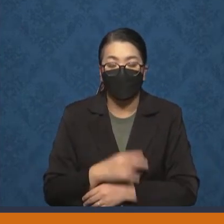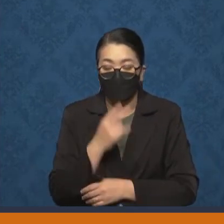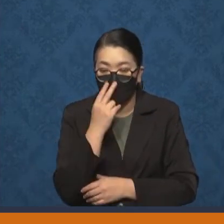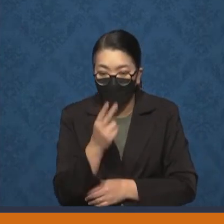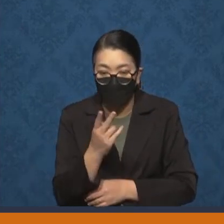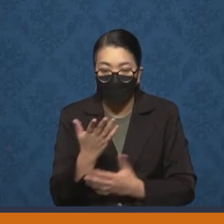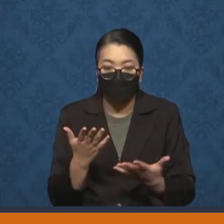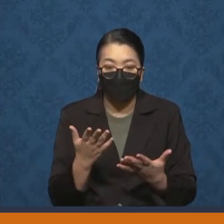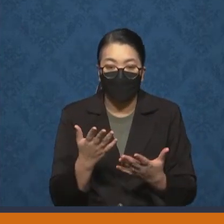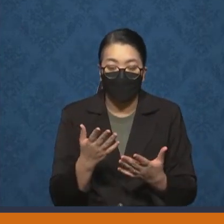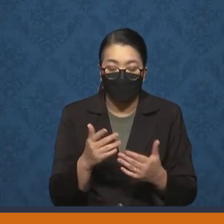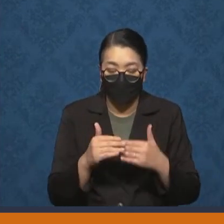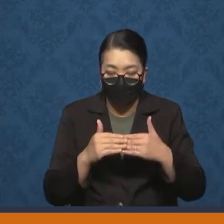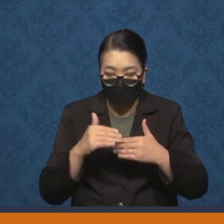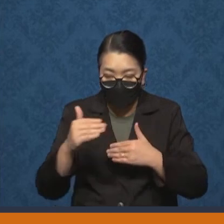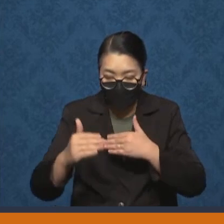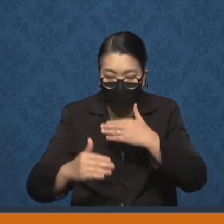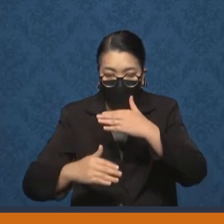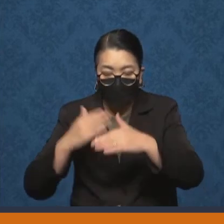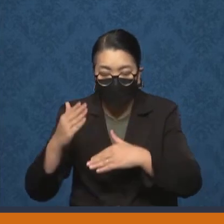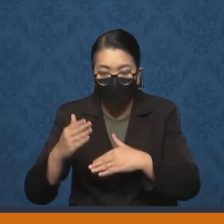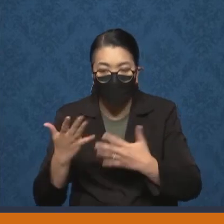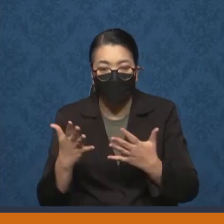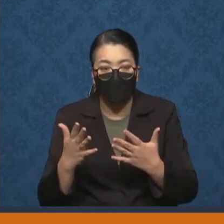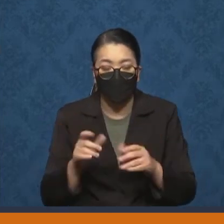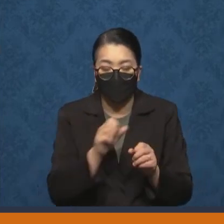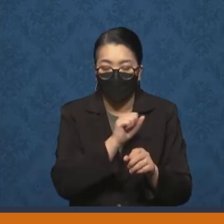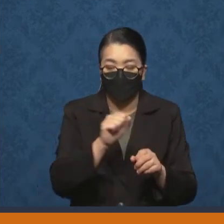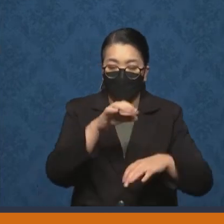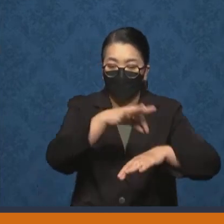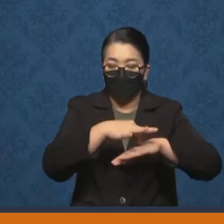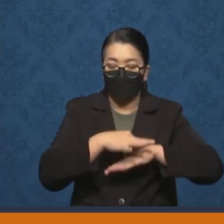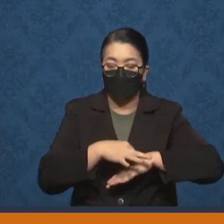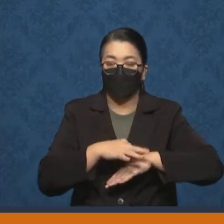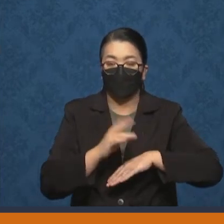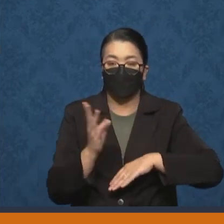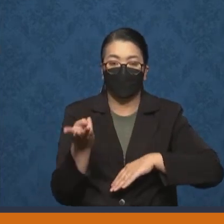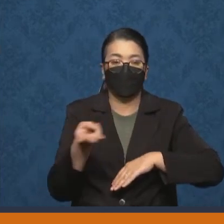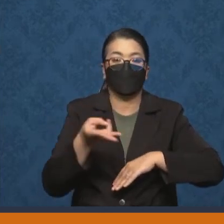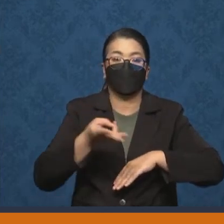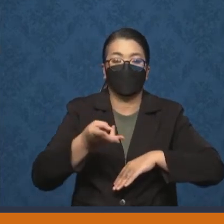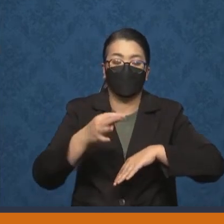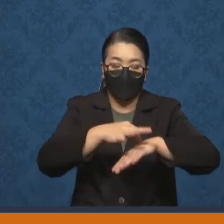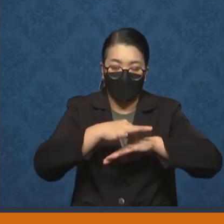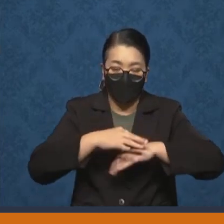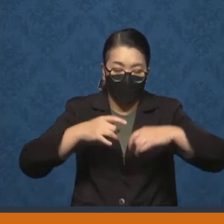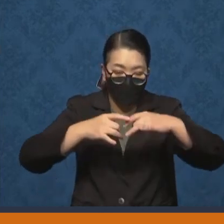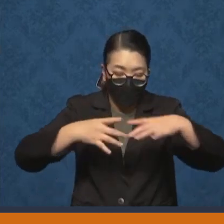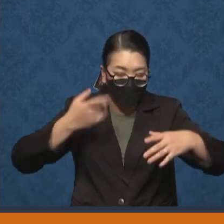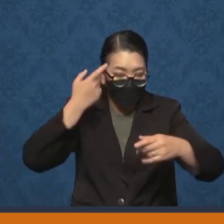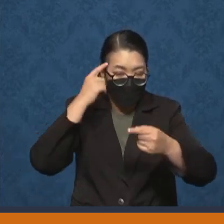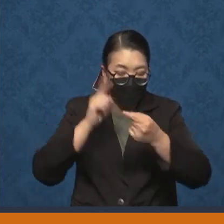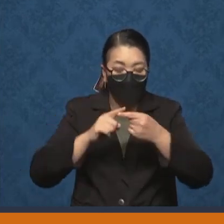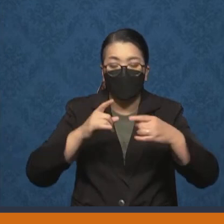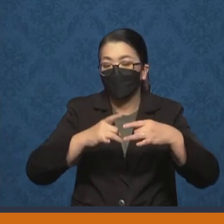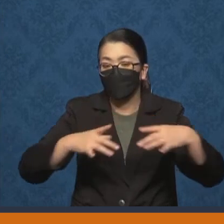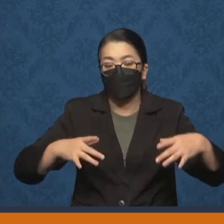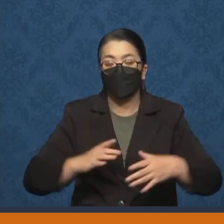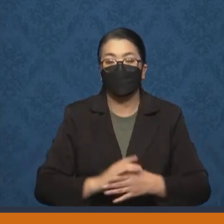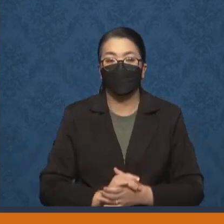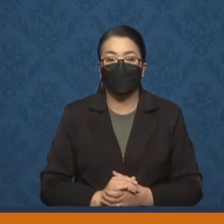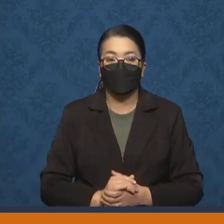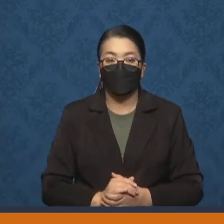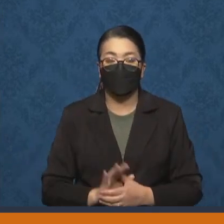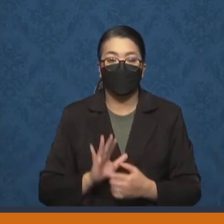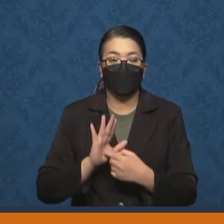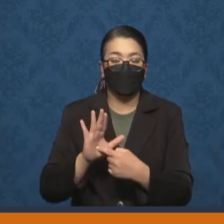มีค่าความคาดเคลื่อนสูงเนี่ยยิ่งหมายถึงว่าจำนวนส.ส.ในสภาเนี่ยบิดเพี้ยนไม่ตรงกับเจตจำนงของประชาชนครับผ